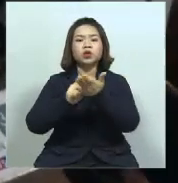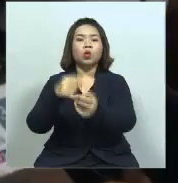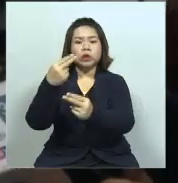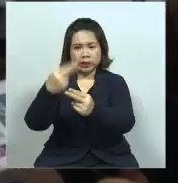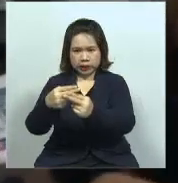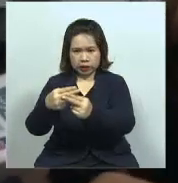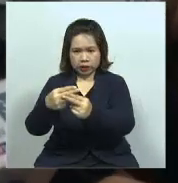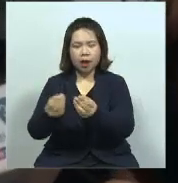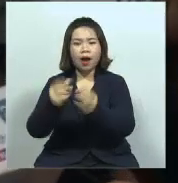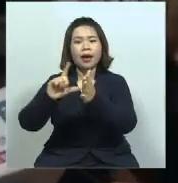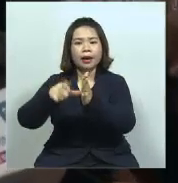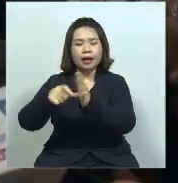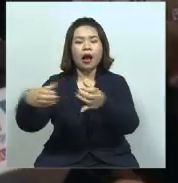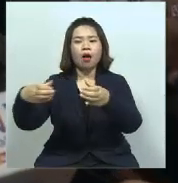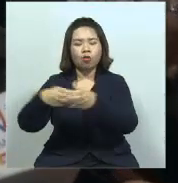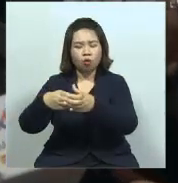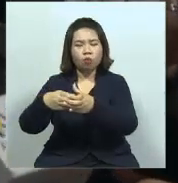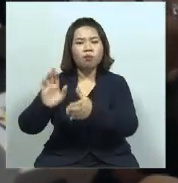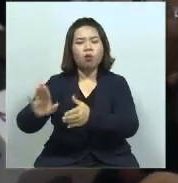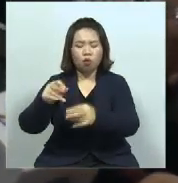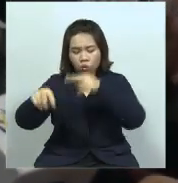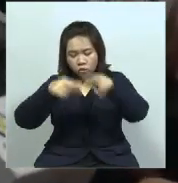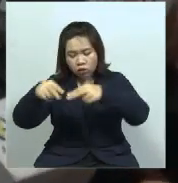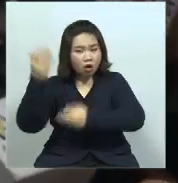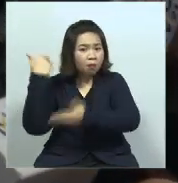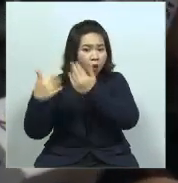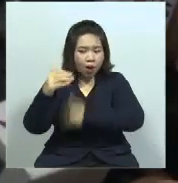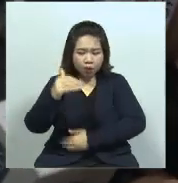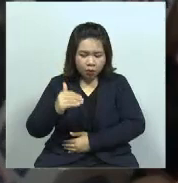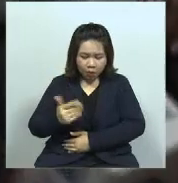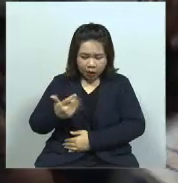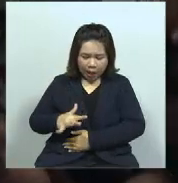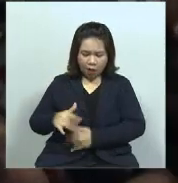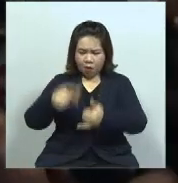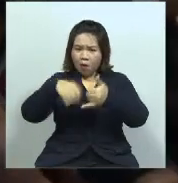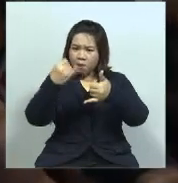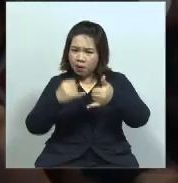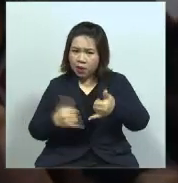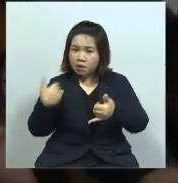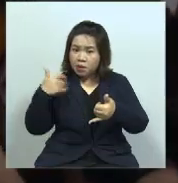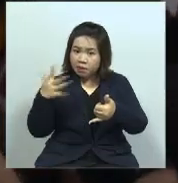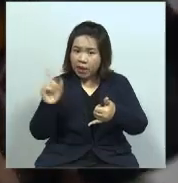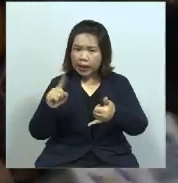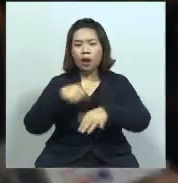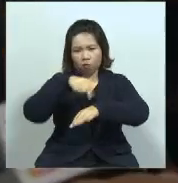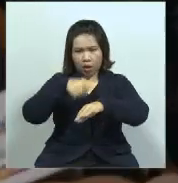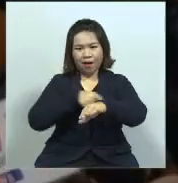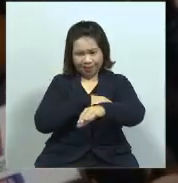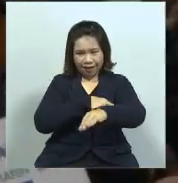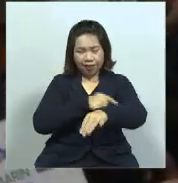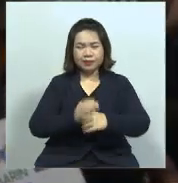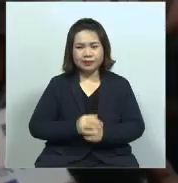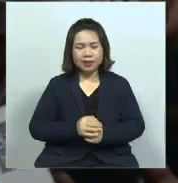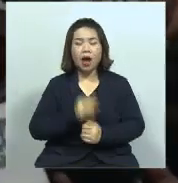านี้ให้ทางเลขาธิการคณะรัฐมนตรีดำเนินการตรวจสอบประวัติและคุณสมบัติต้องห้ามซึ่งอาจจะต้องใช้เวลานะครับและค